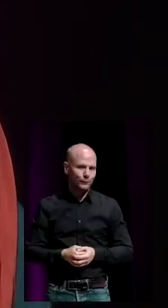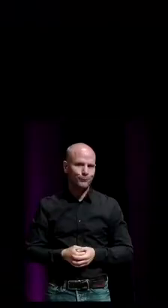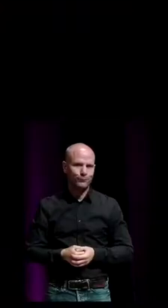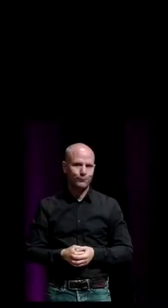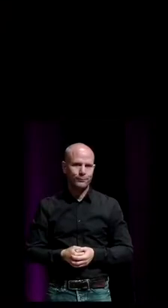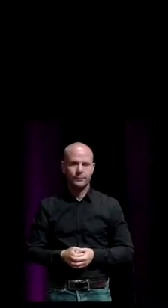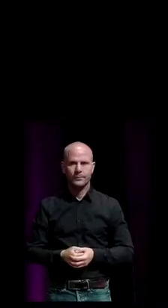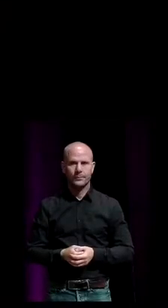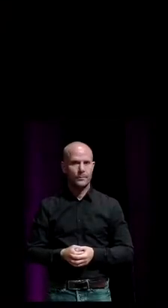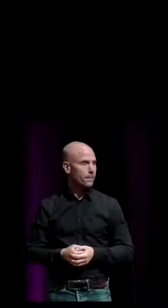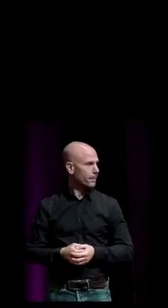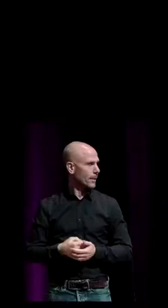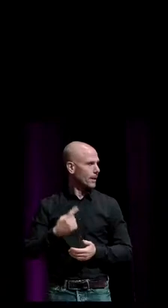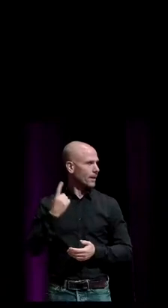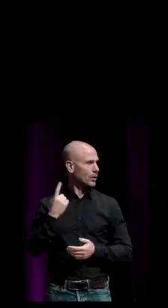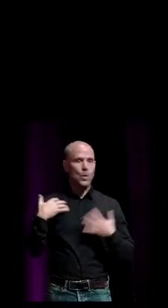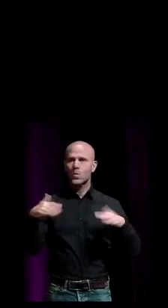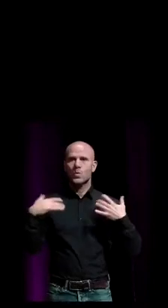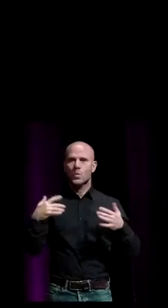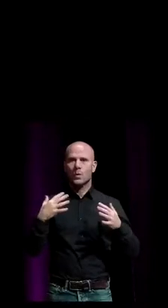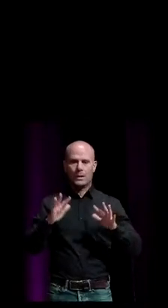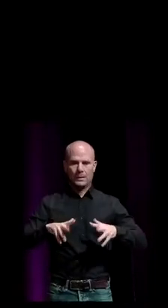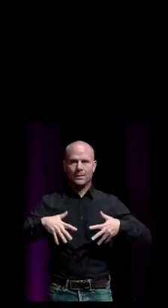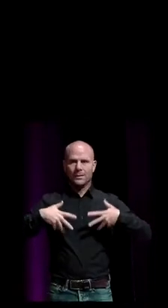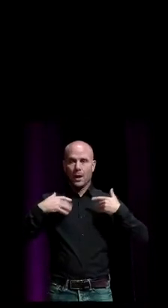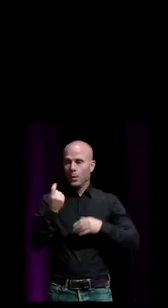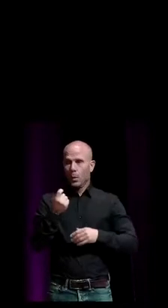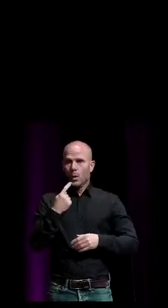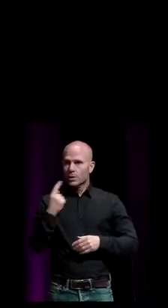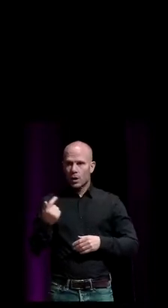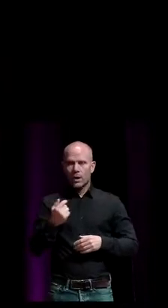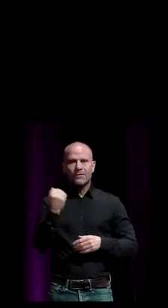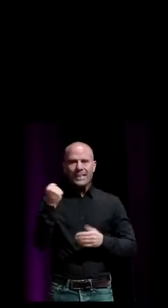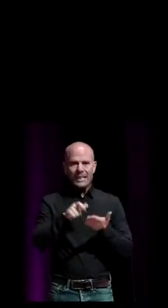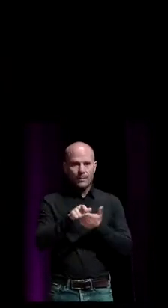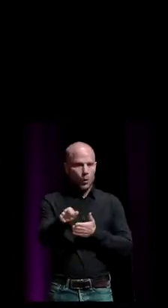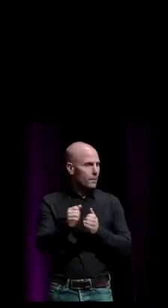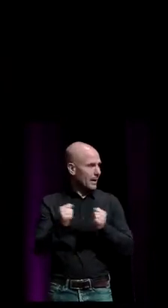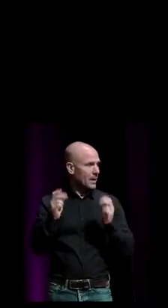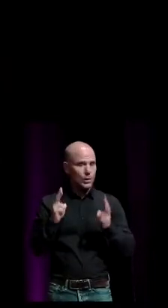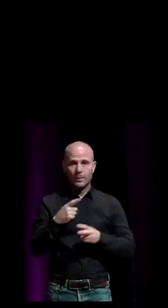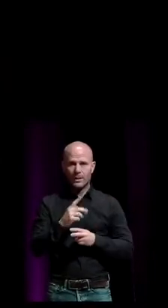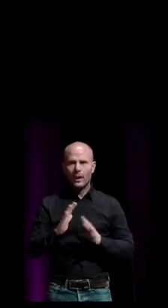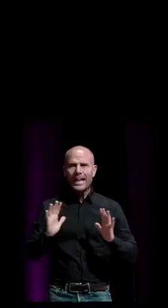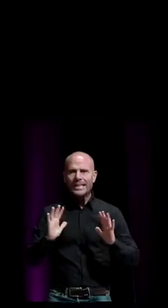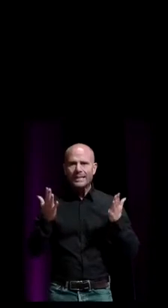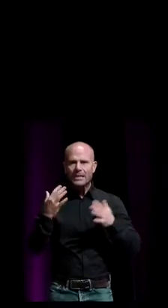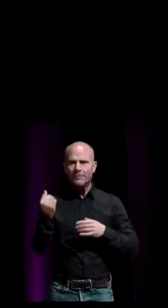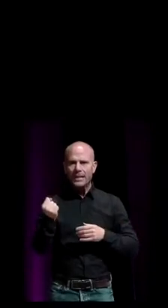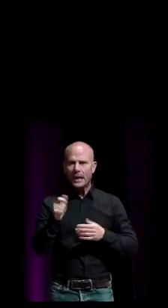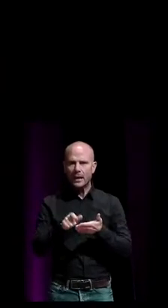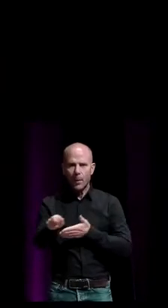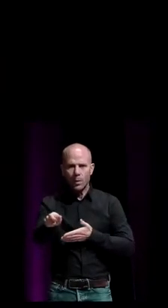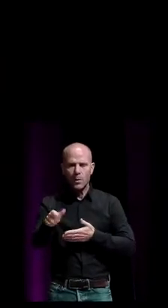diskussion? Först har det varit otroligt inspirerande och det var någon som sa att det är en viktig rapport, men det var som ni sa faktiskt, det är en livsviktig rapport. Det här är på något sätt